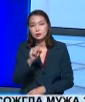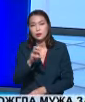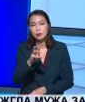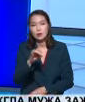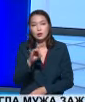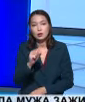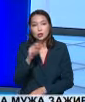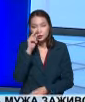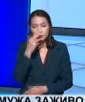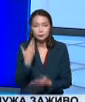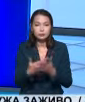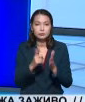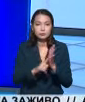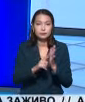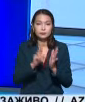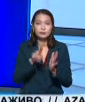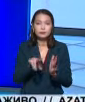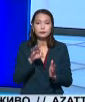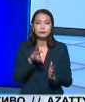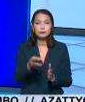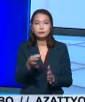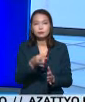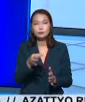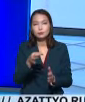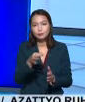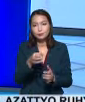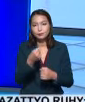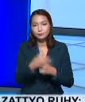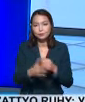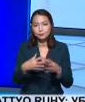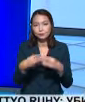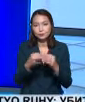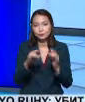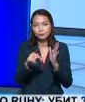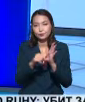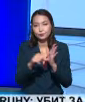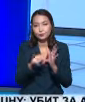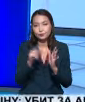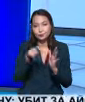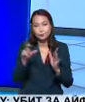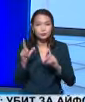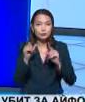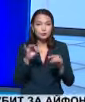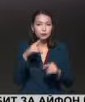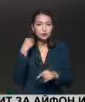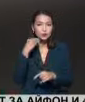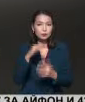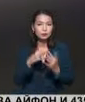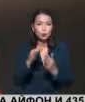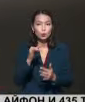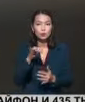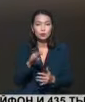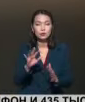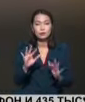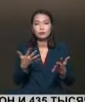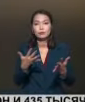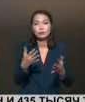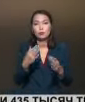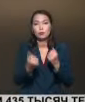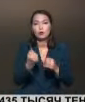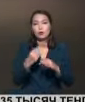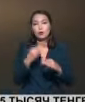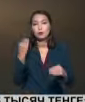Самара-Шымкент, примерно в 70 километрах от областного центра. Семья из 6 человек ехала из Актобе в село Уил. В какой-то момент легковое авто